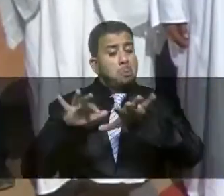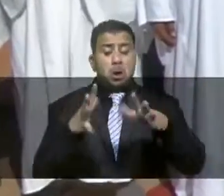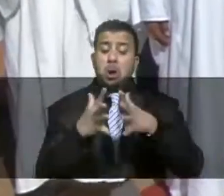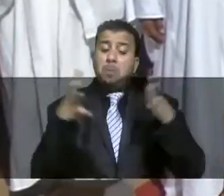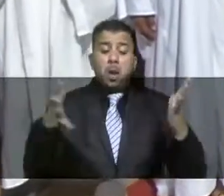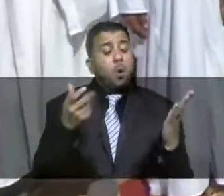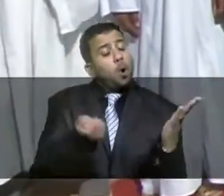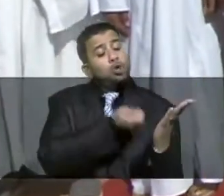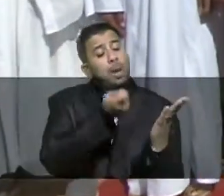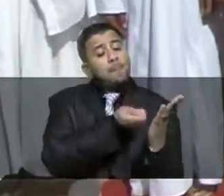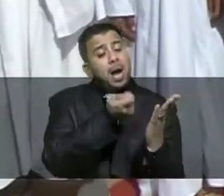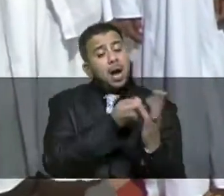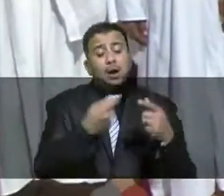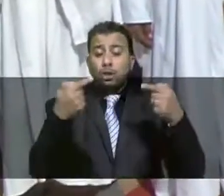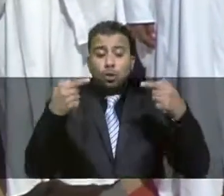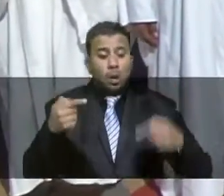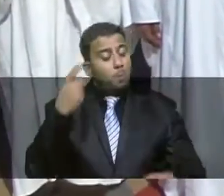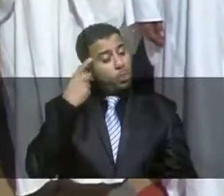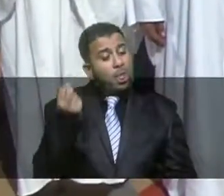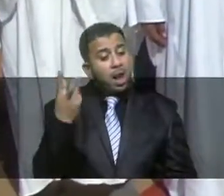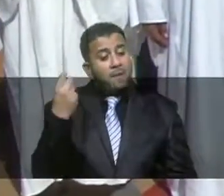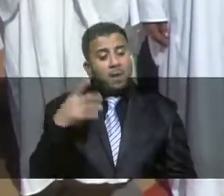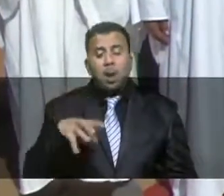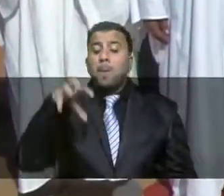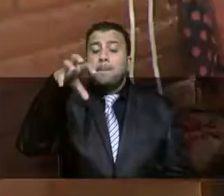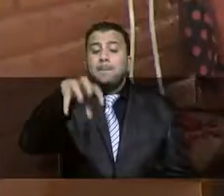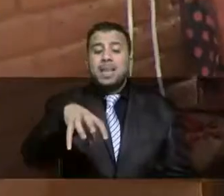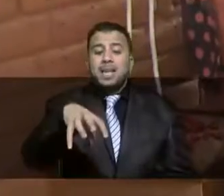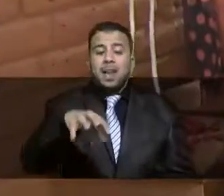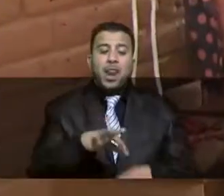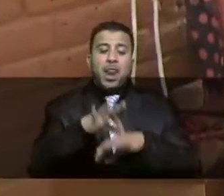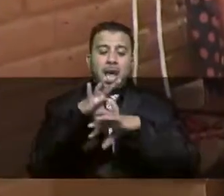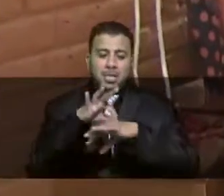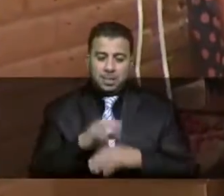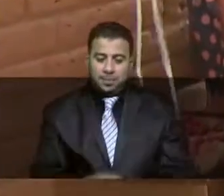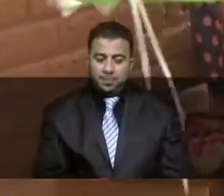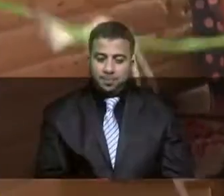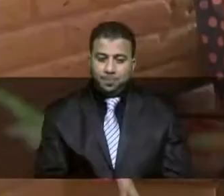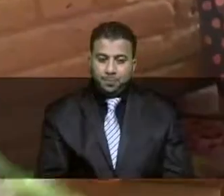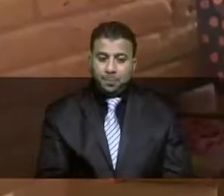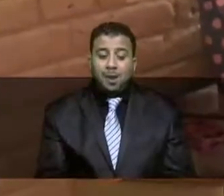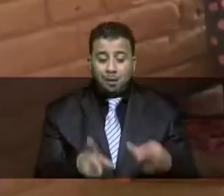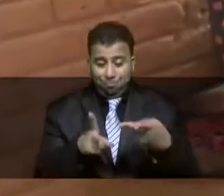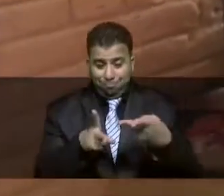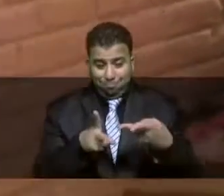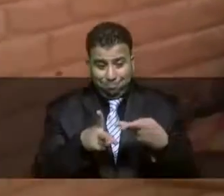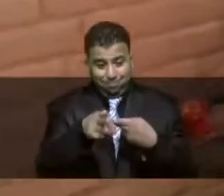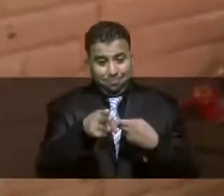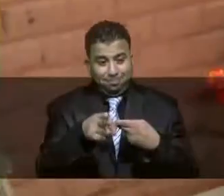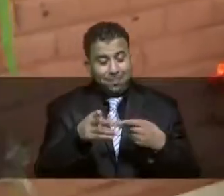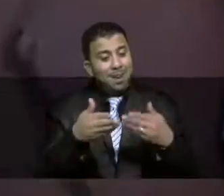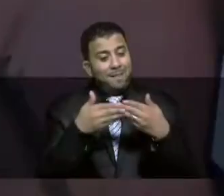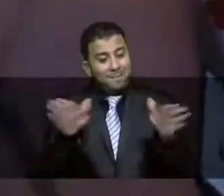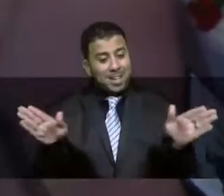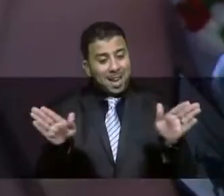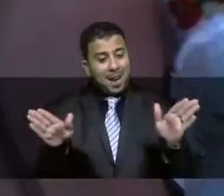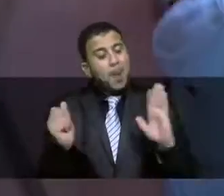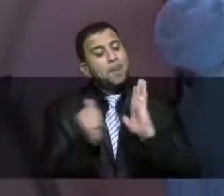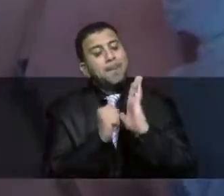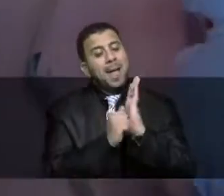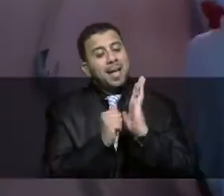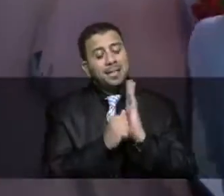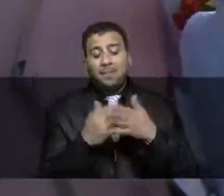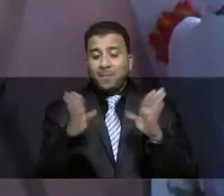الأدباء والشعراء والمثقفين وأهالي المدينة. وبعد قص الشريط إيفانا بافتتاح البيت،